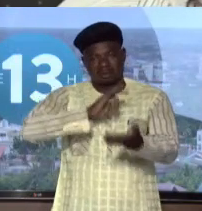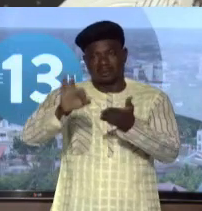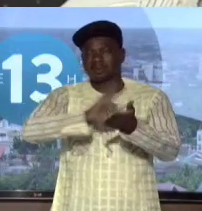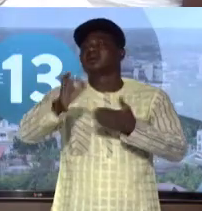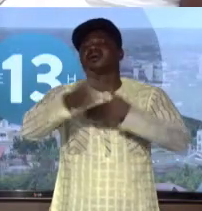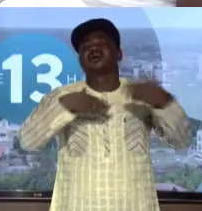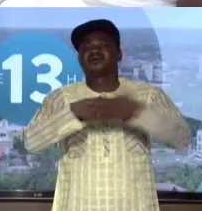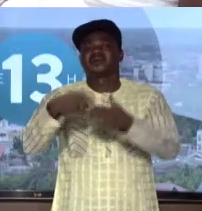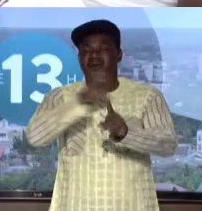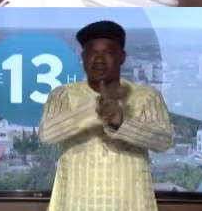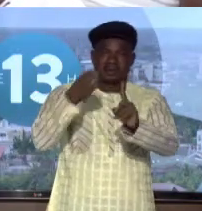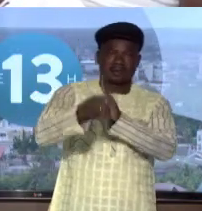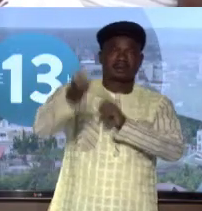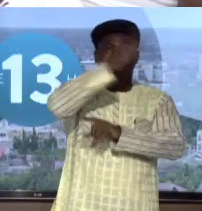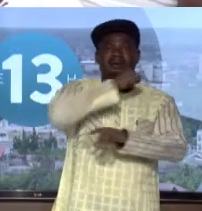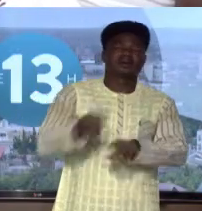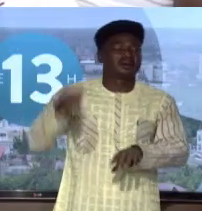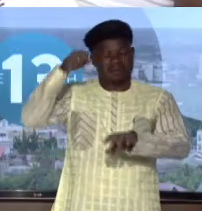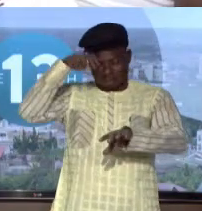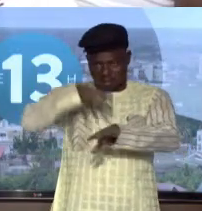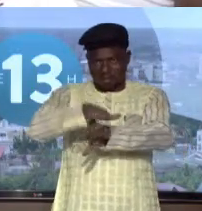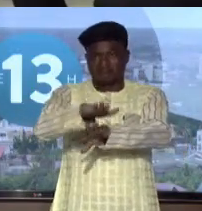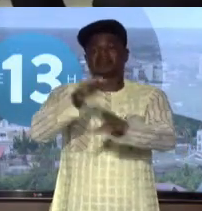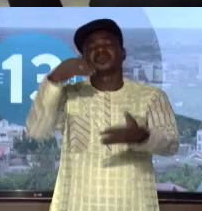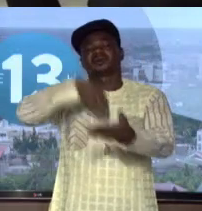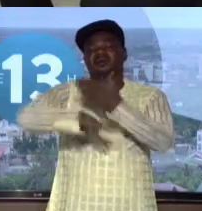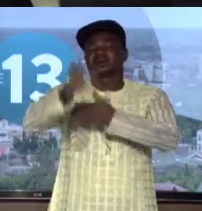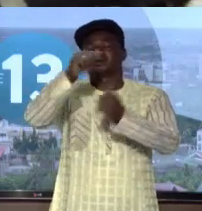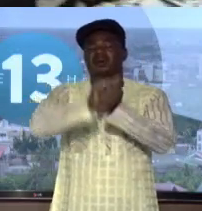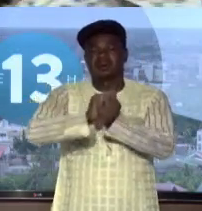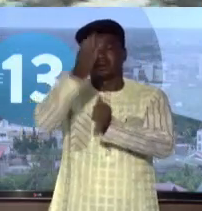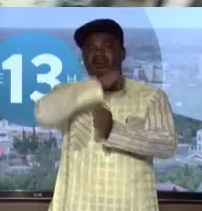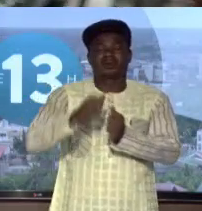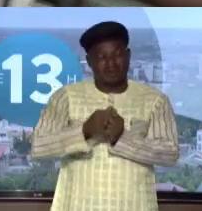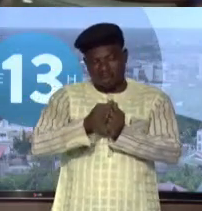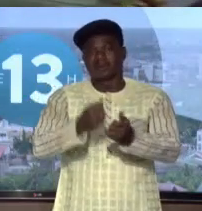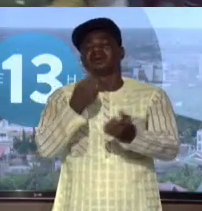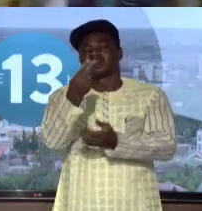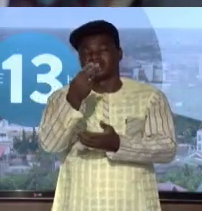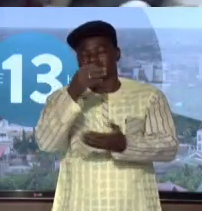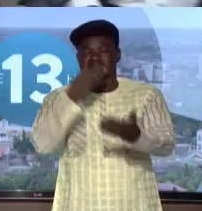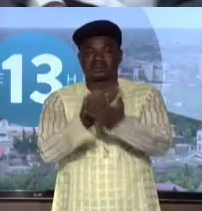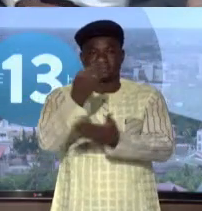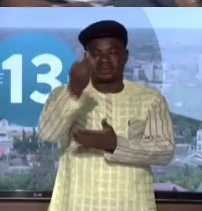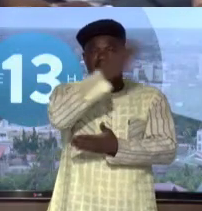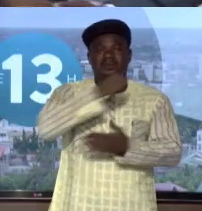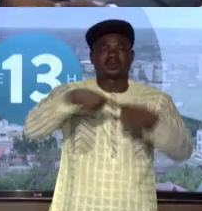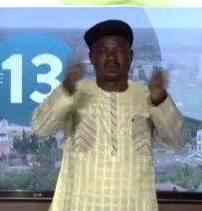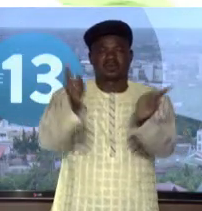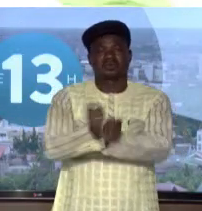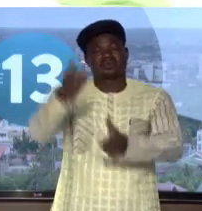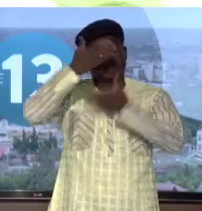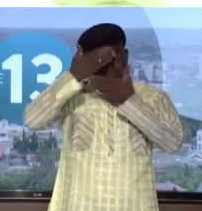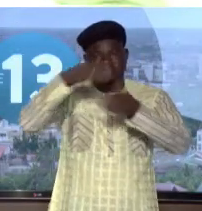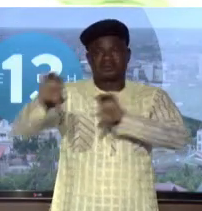leur implication dans le blanchiment de capitaux. C'est tout l'intérêt de cet atelier de sensibilisation initié au profit des